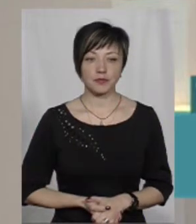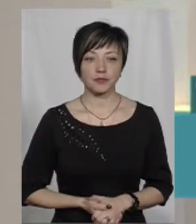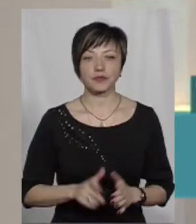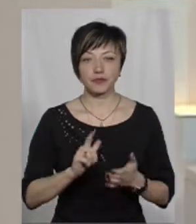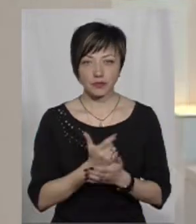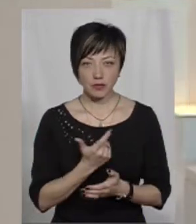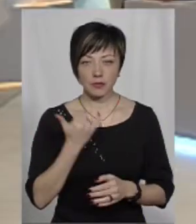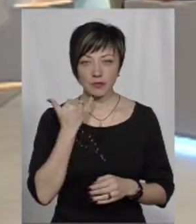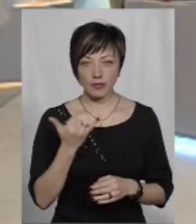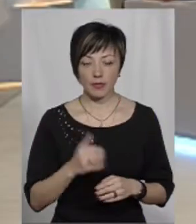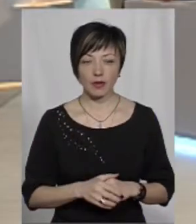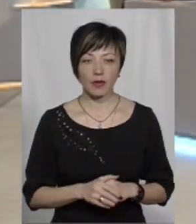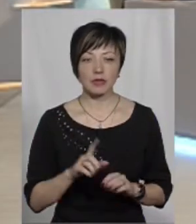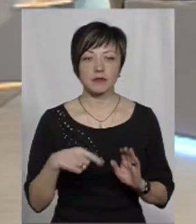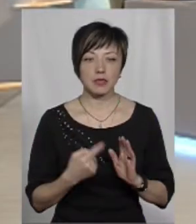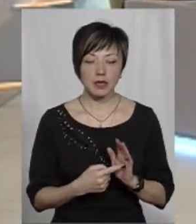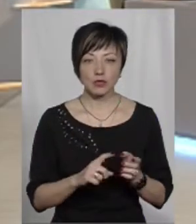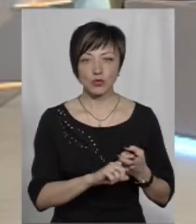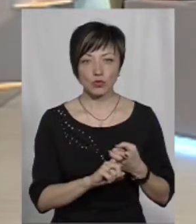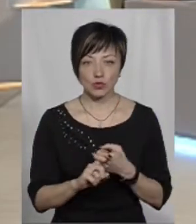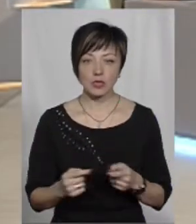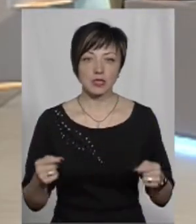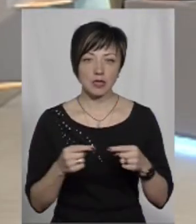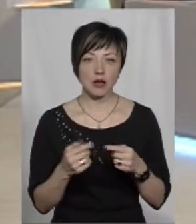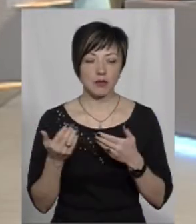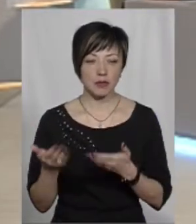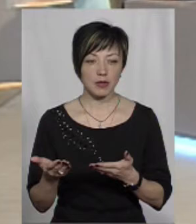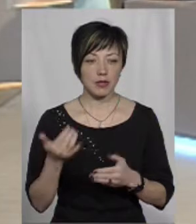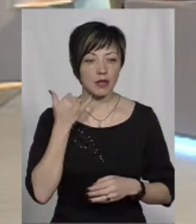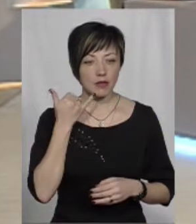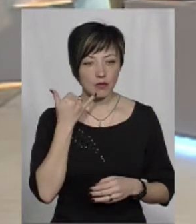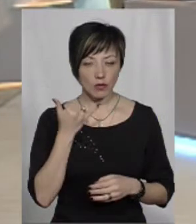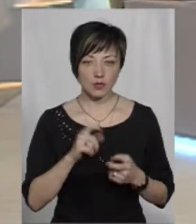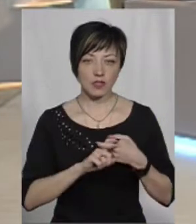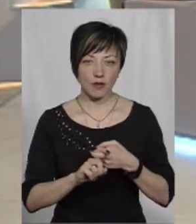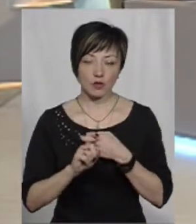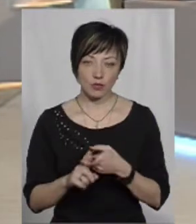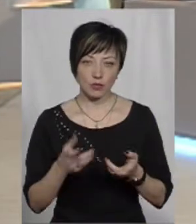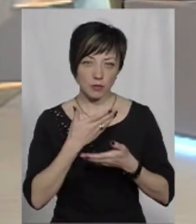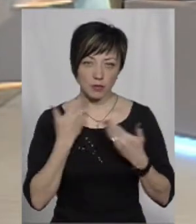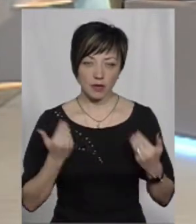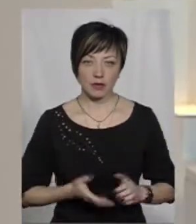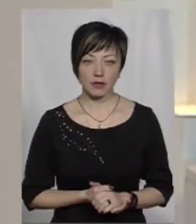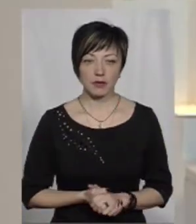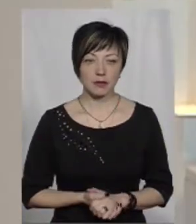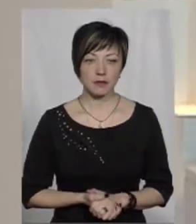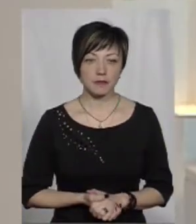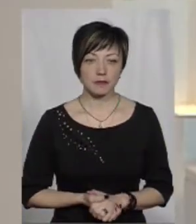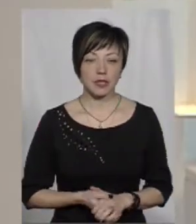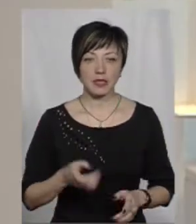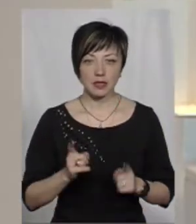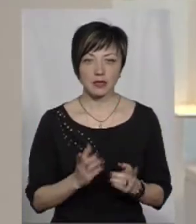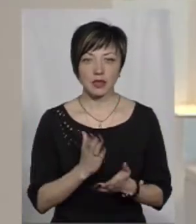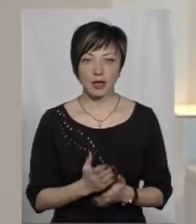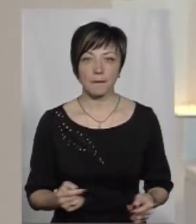Ну, знову таке запитання, яке стосується саме телефонного зв'язку. Як ви сказали, дійсно